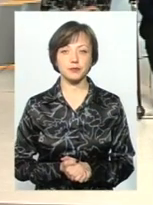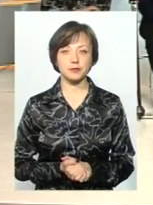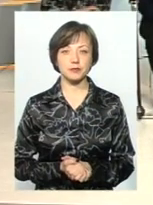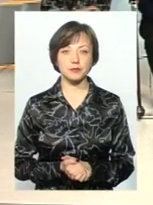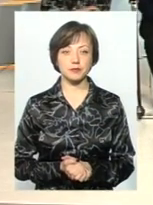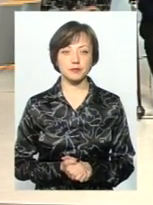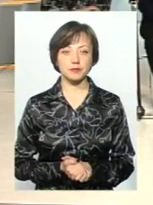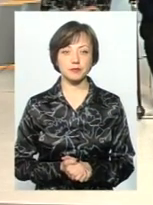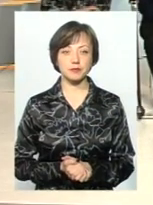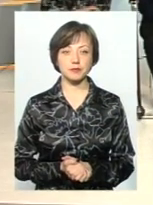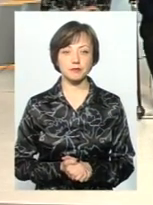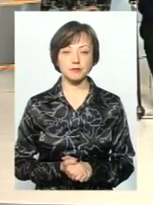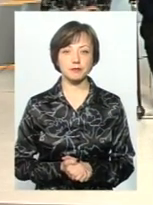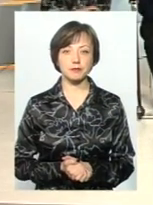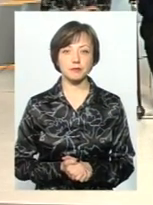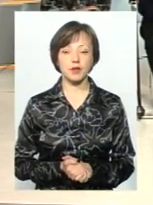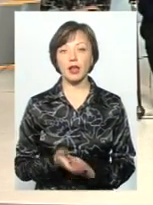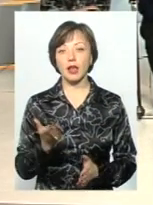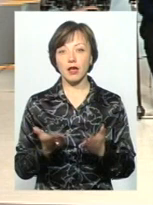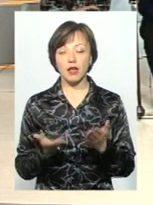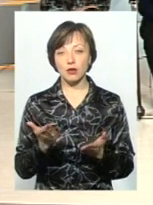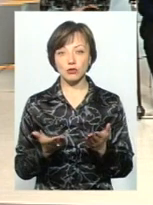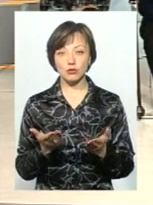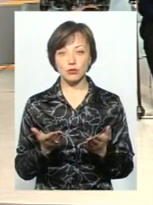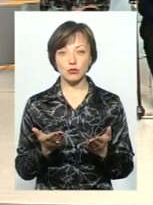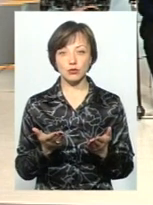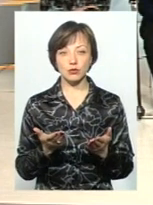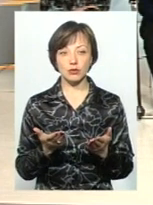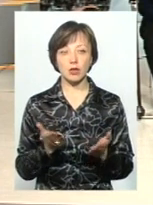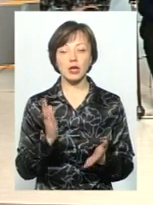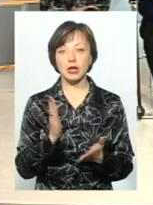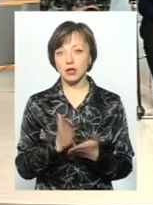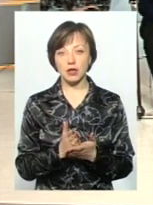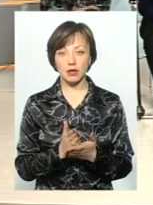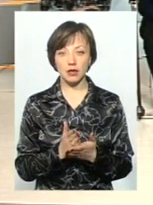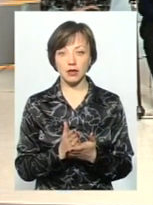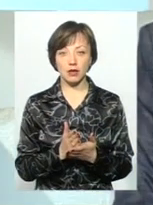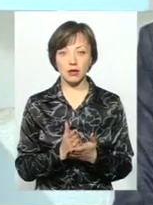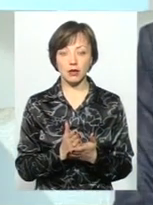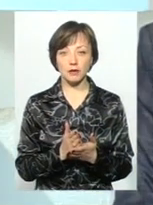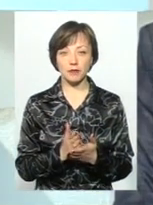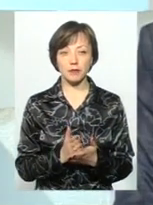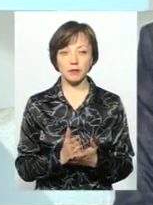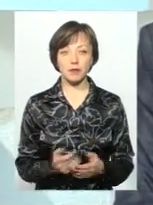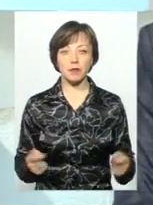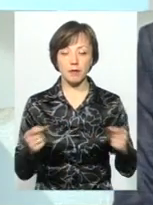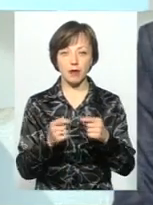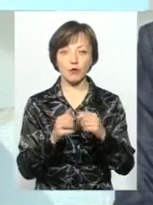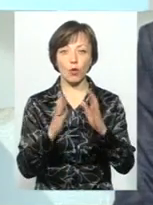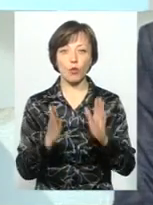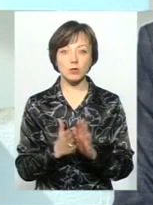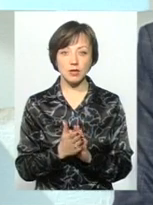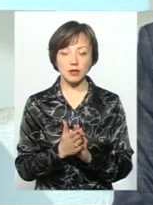Ну, а якщо маю на увазі, що, вже, да, вже, ну, що отримують, як говорити, є певний обсяг, я ж кажу,